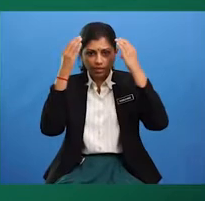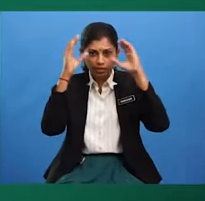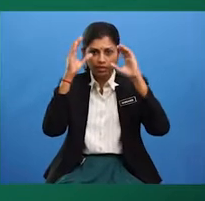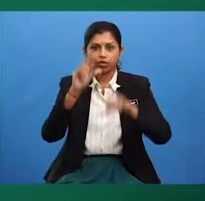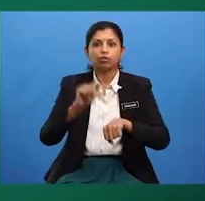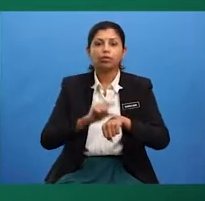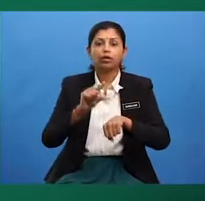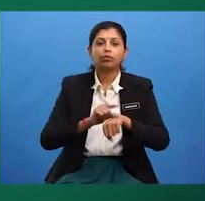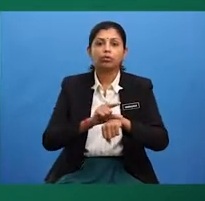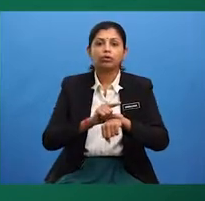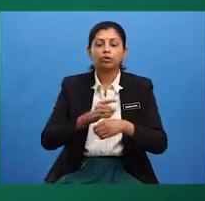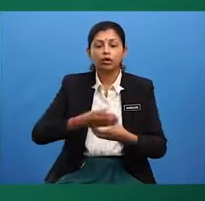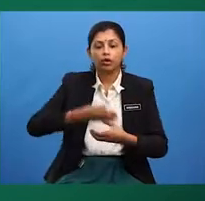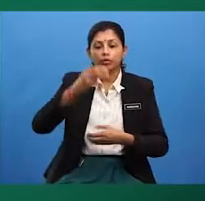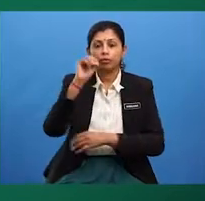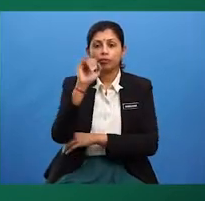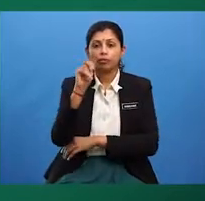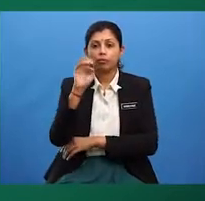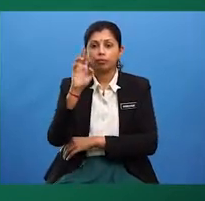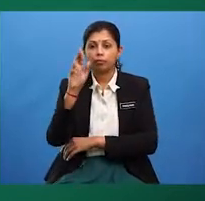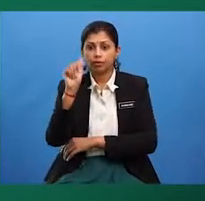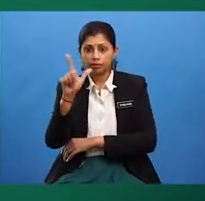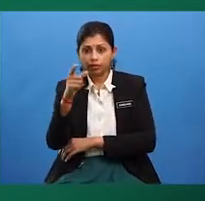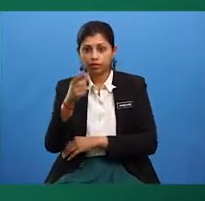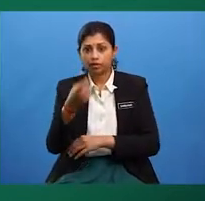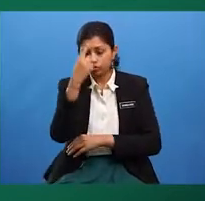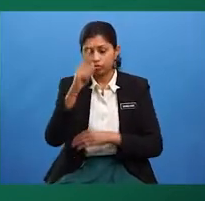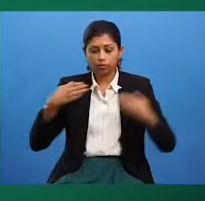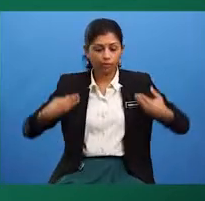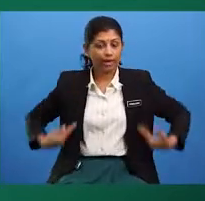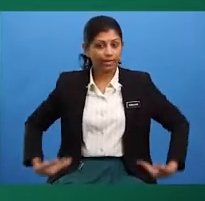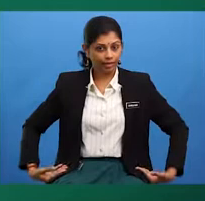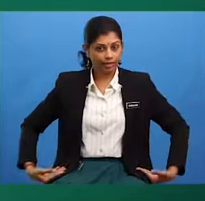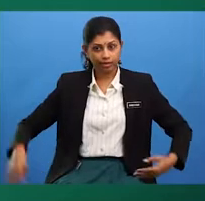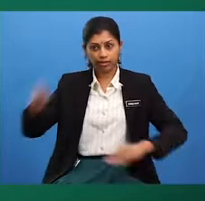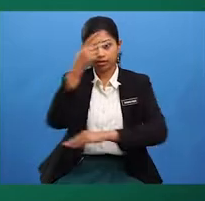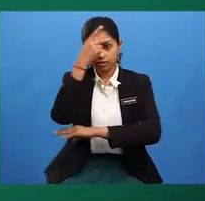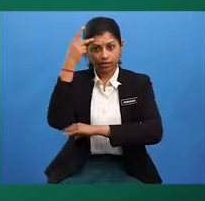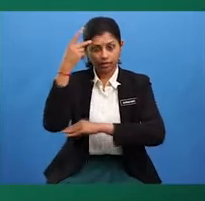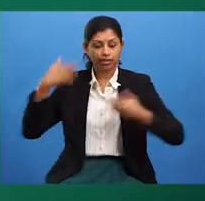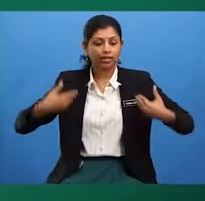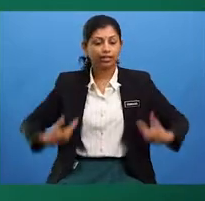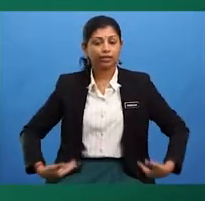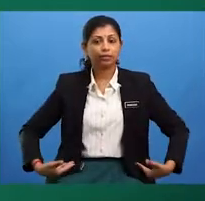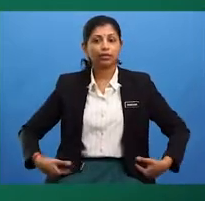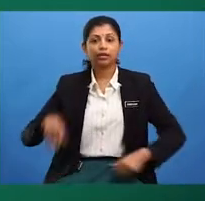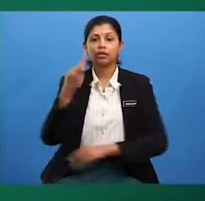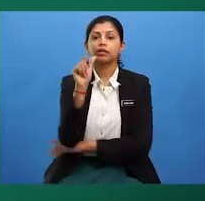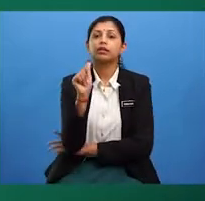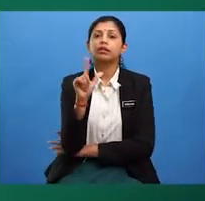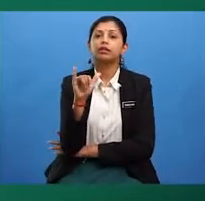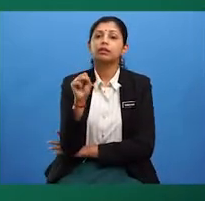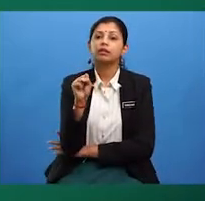cikgu menggunakan botol mineral sebagai badan bot tersebut kerana ia bersifat kalis air